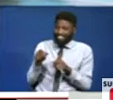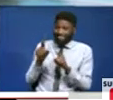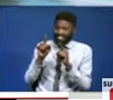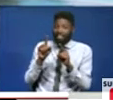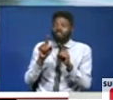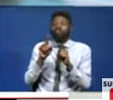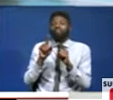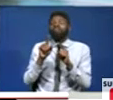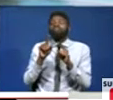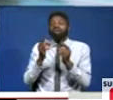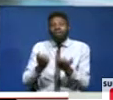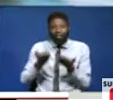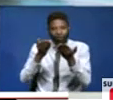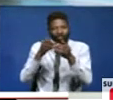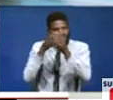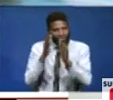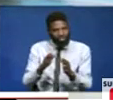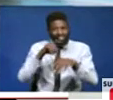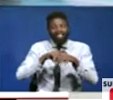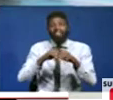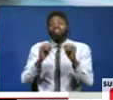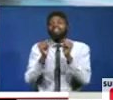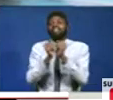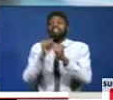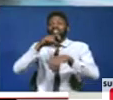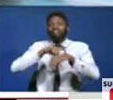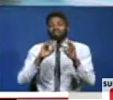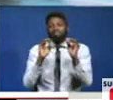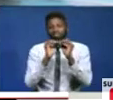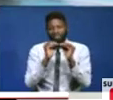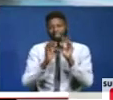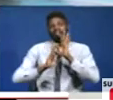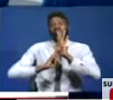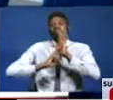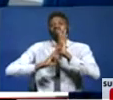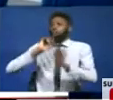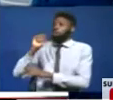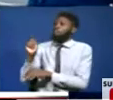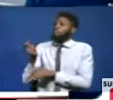Wakati wa mkutano wa kumi kwa niaba ya Rais Dr. William Ruto.